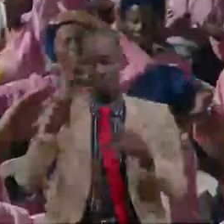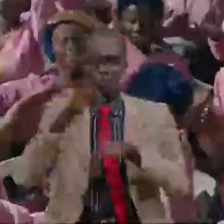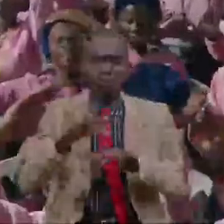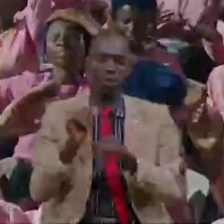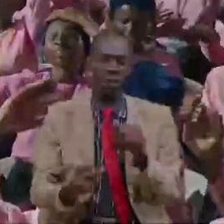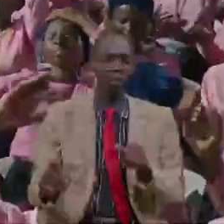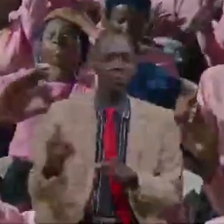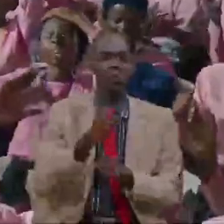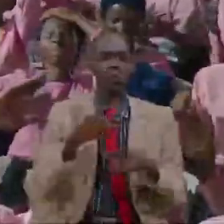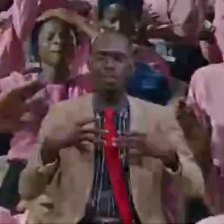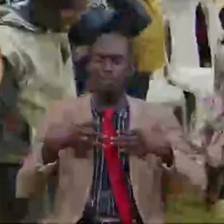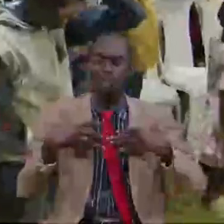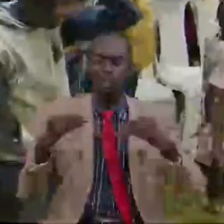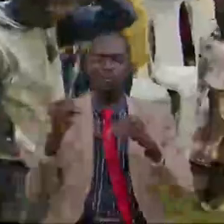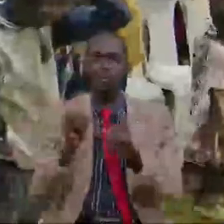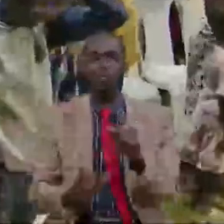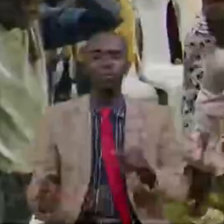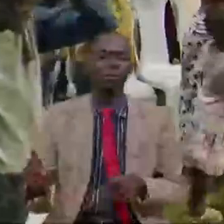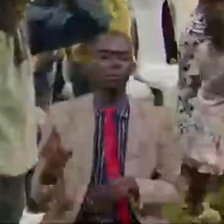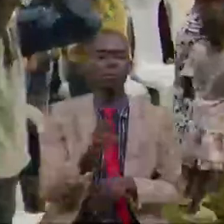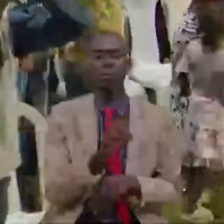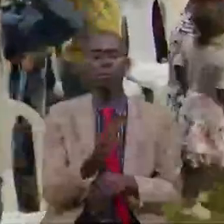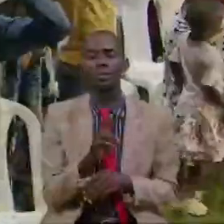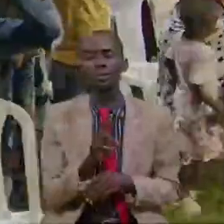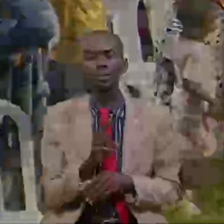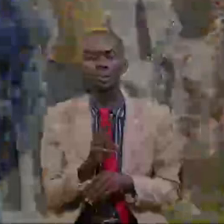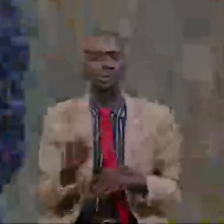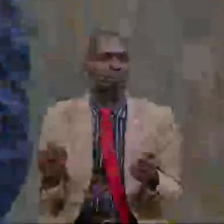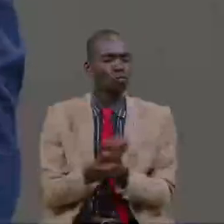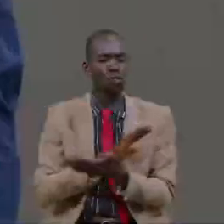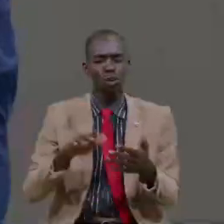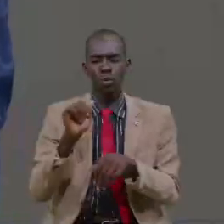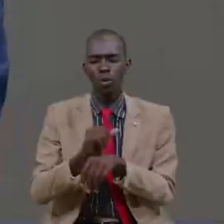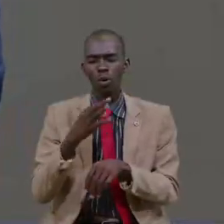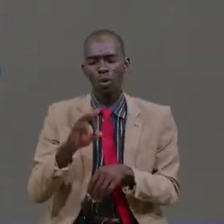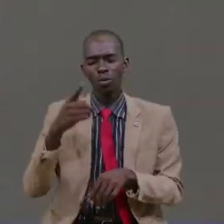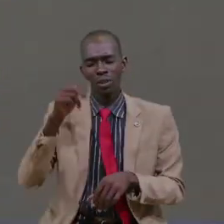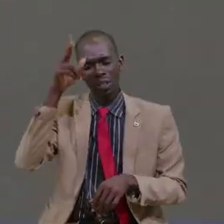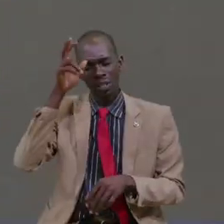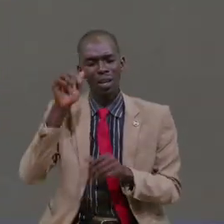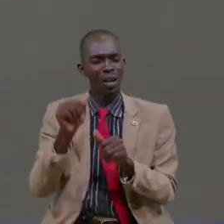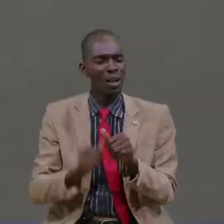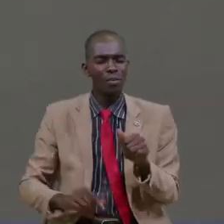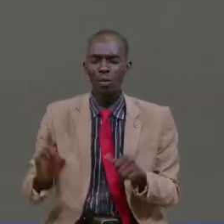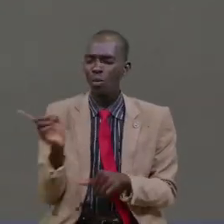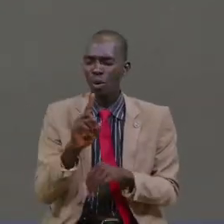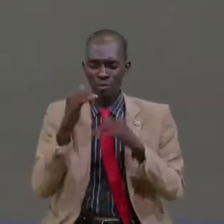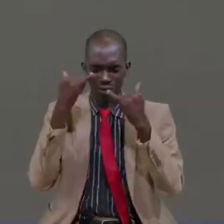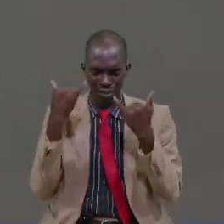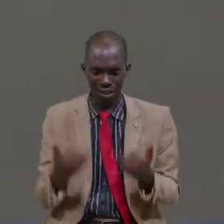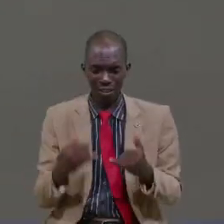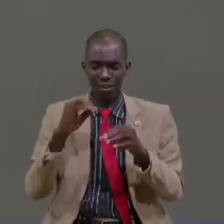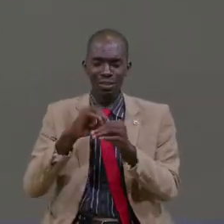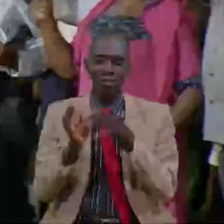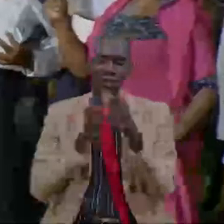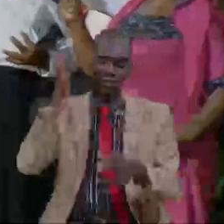chacun, guéris chacun, détruis les œufs du diable, partout